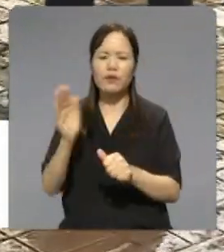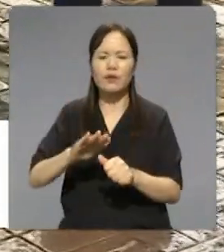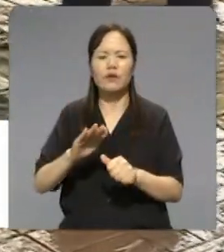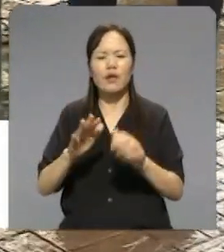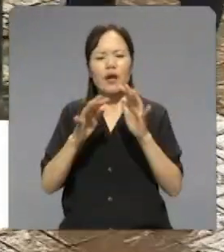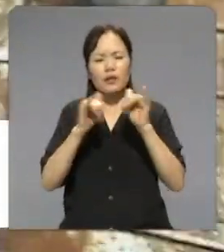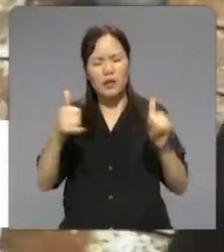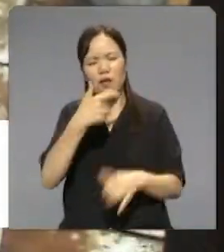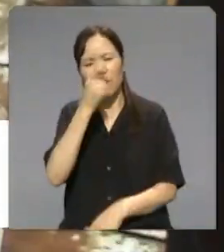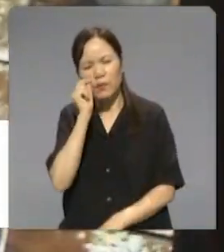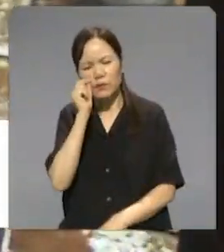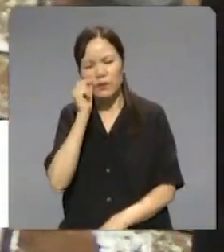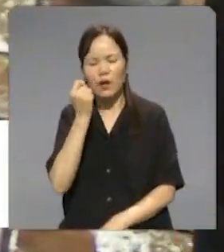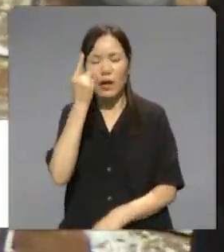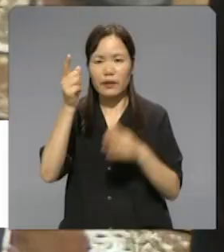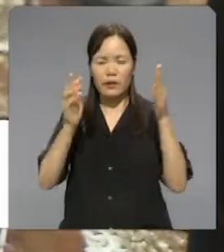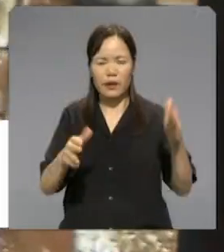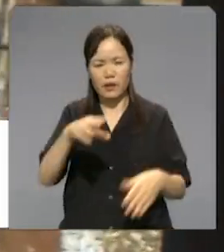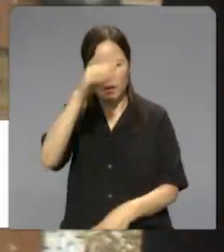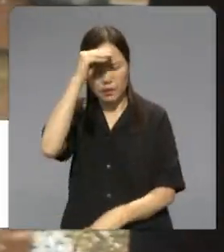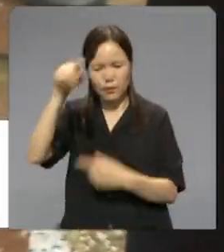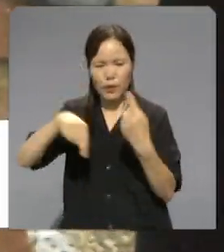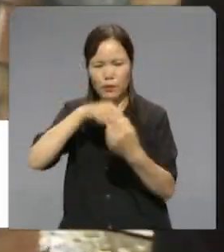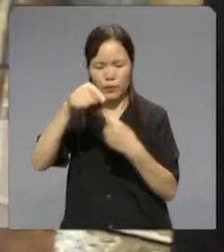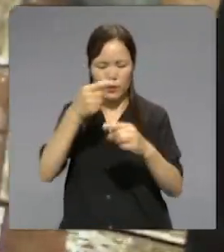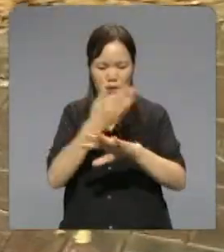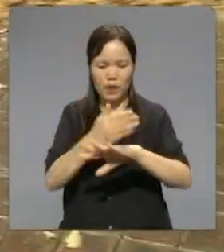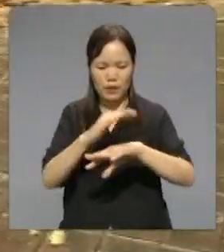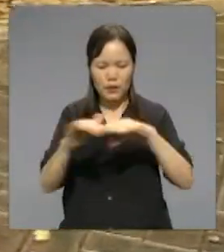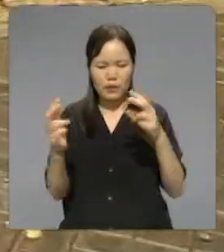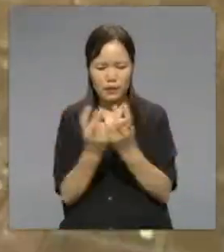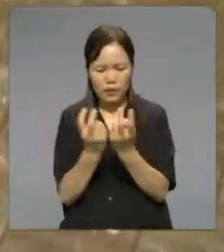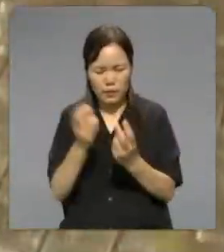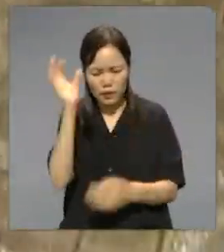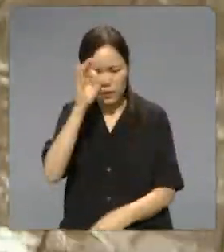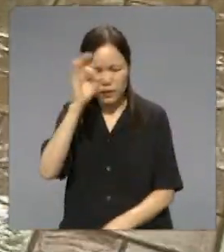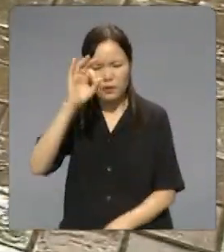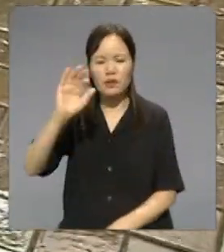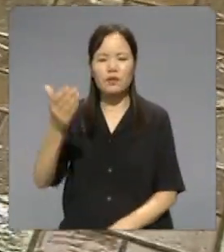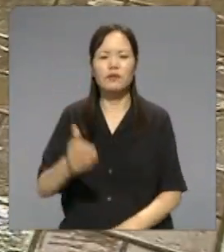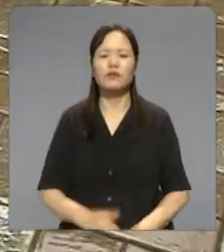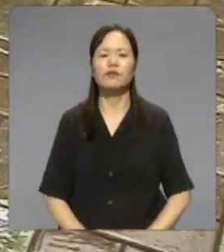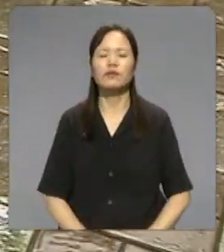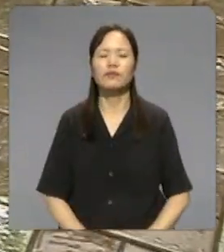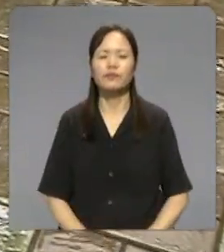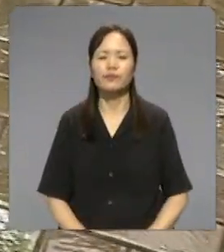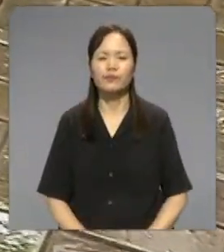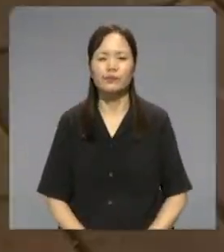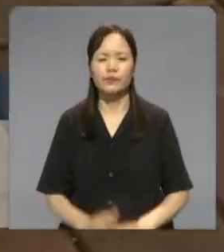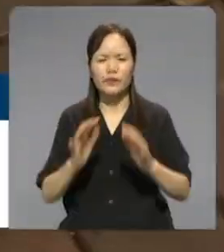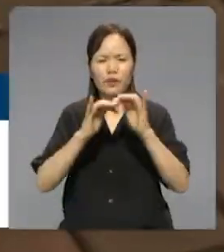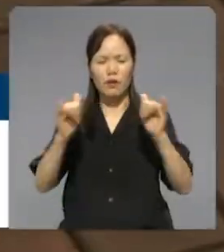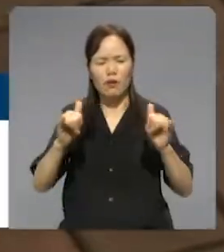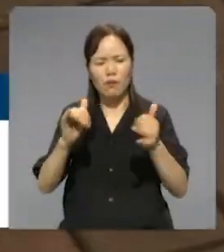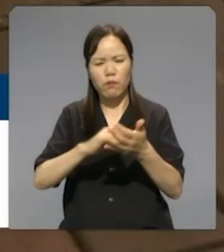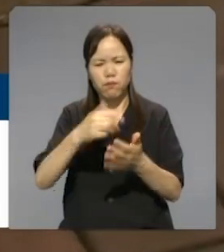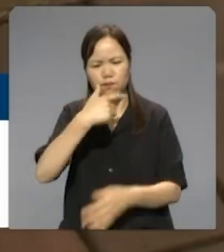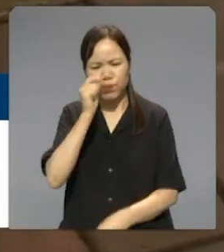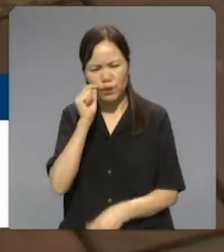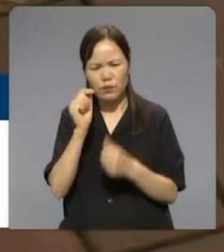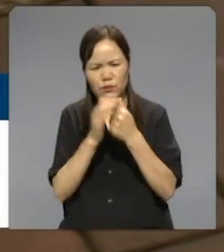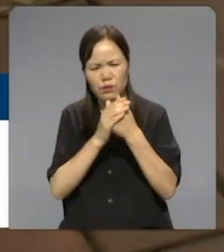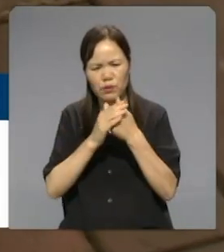인력 부족으로 한 달간 시범 운영하며 다른 대책을 찾을 수밖에 없는 상황입니다. 인력이 한계가 있는